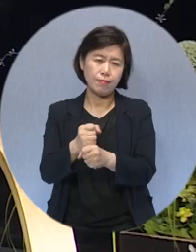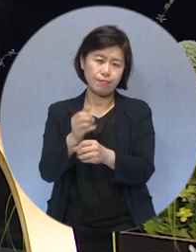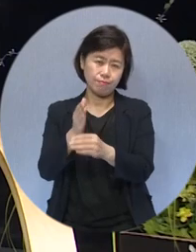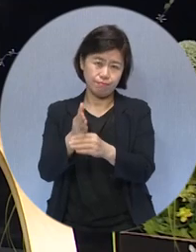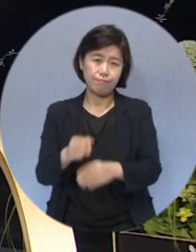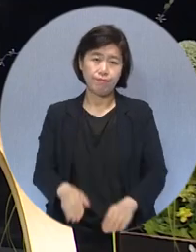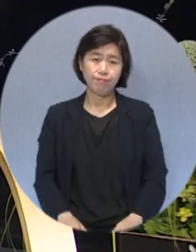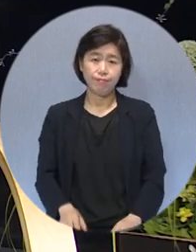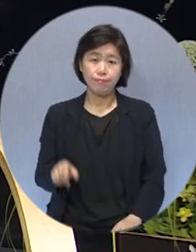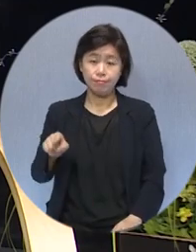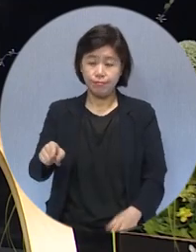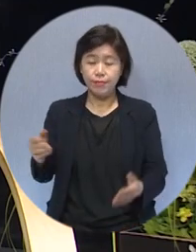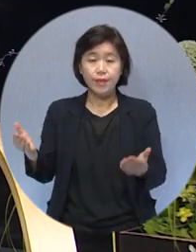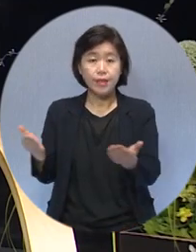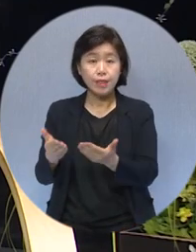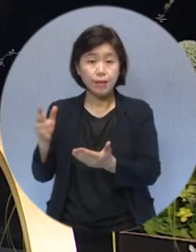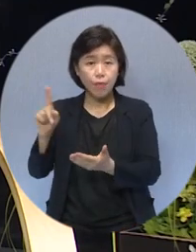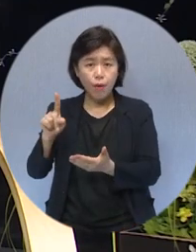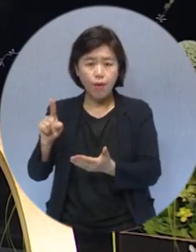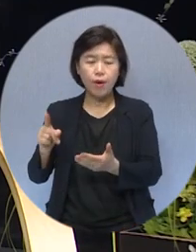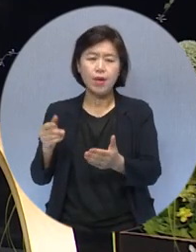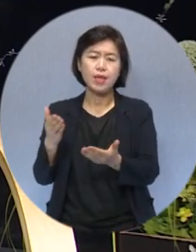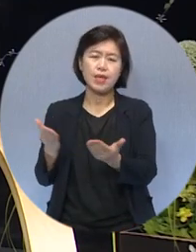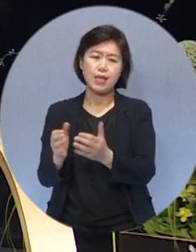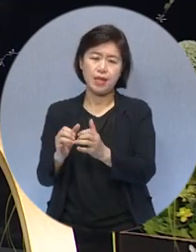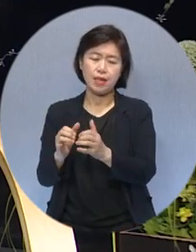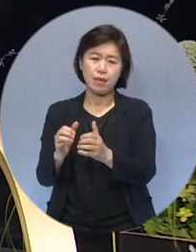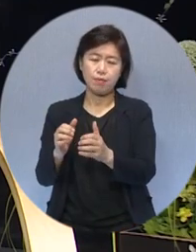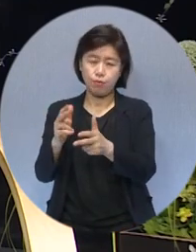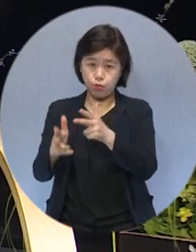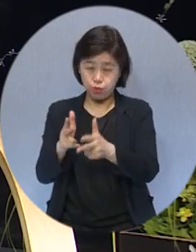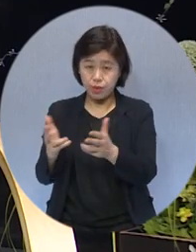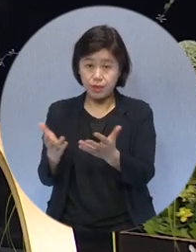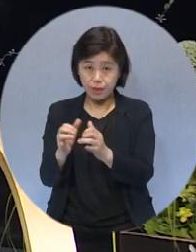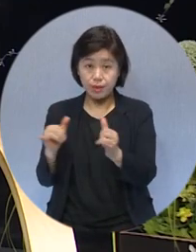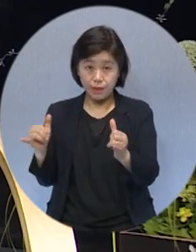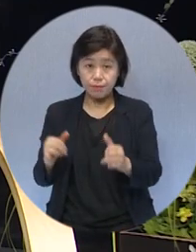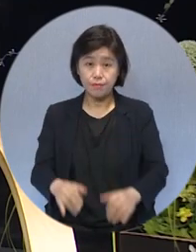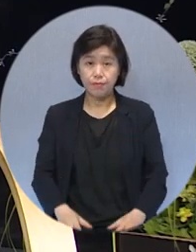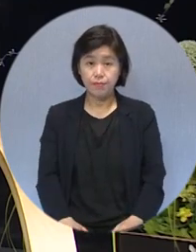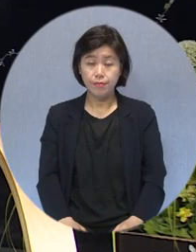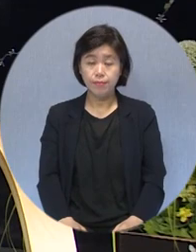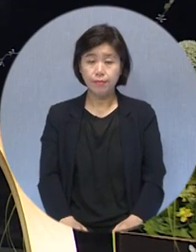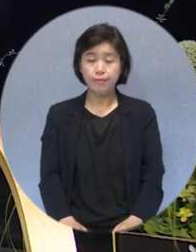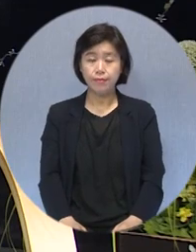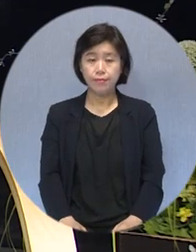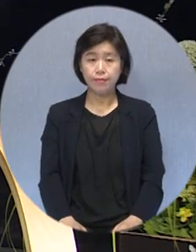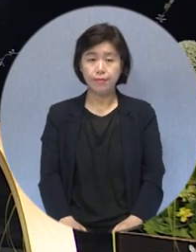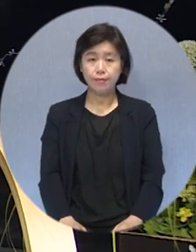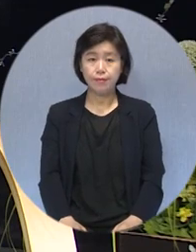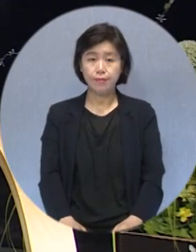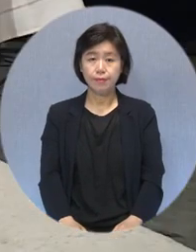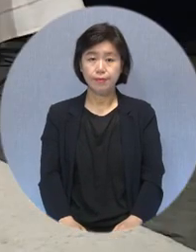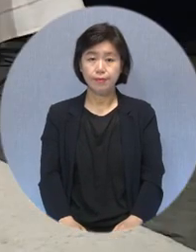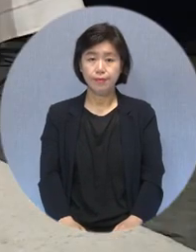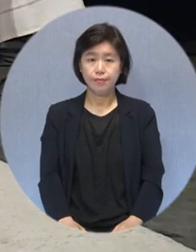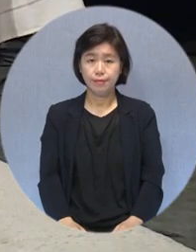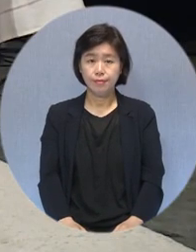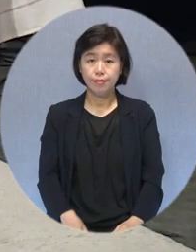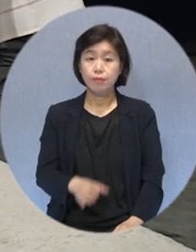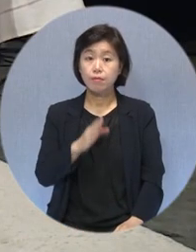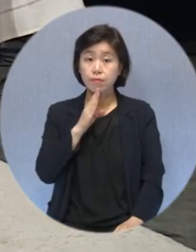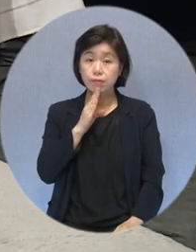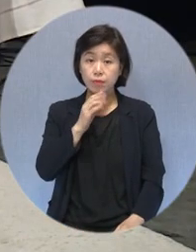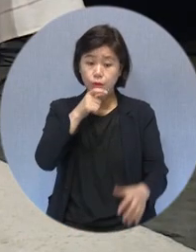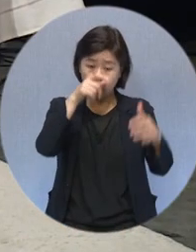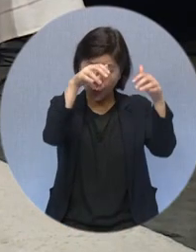직공이므로 모르는 사람끼리 이어붙이는 것은 일도 아니라고 말하고 있습니다. 실로